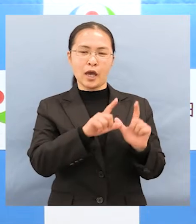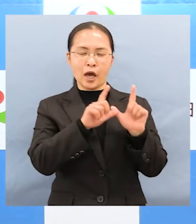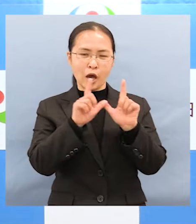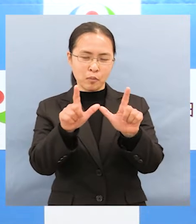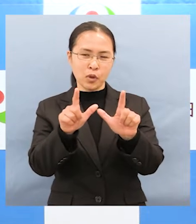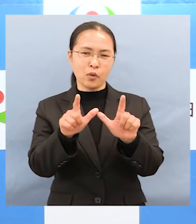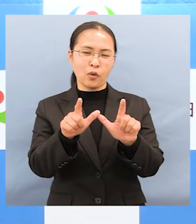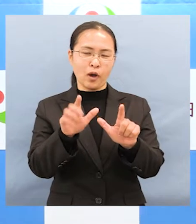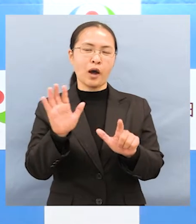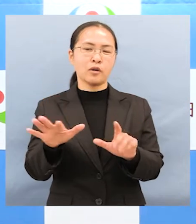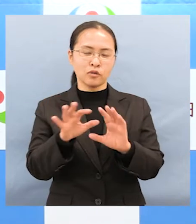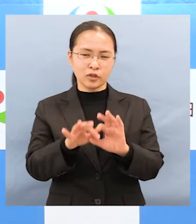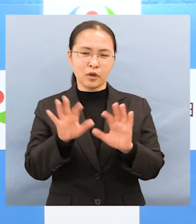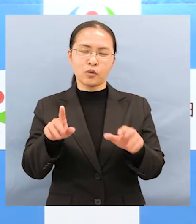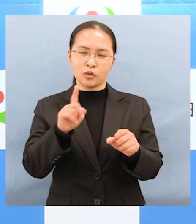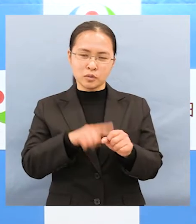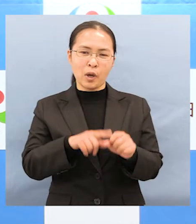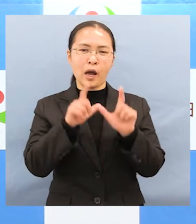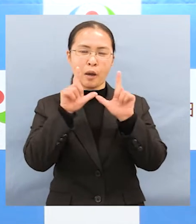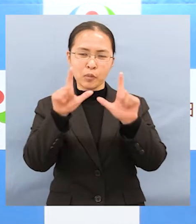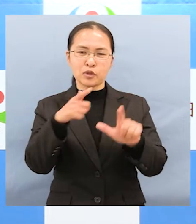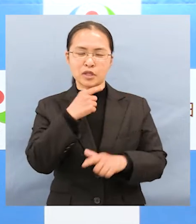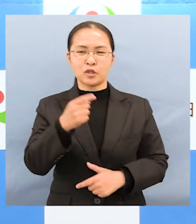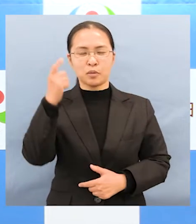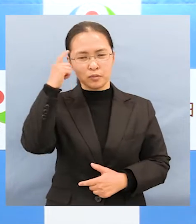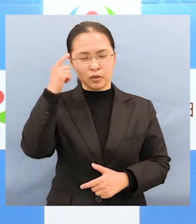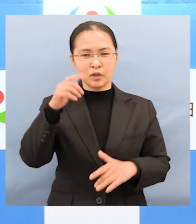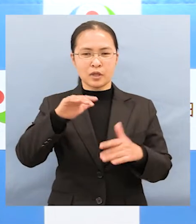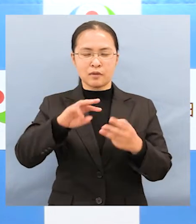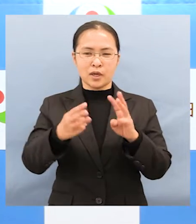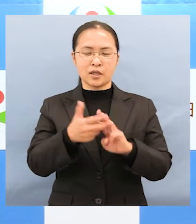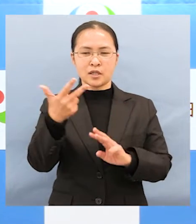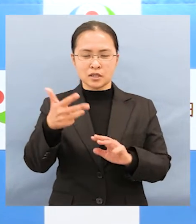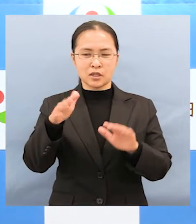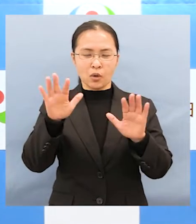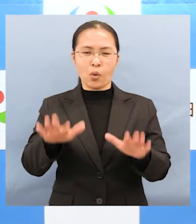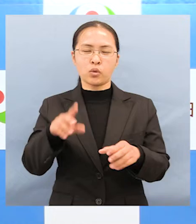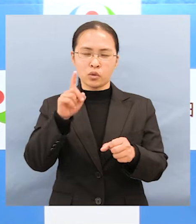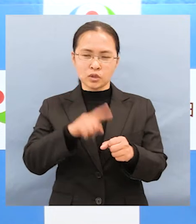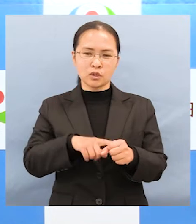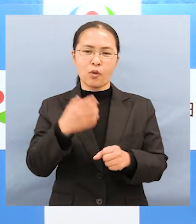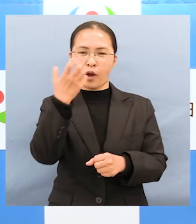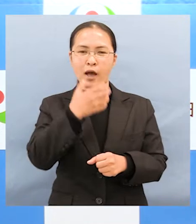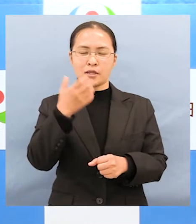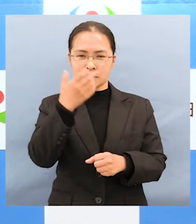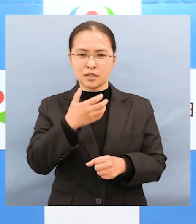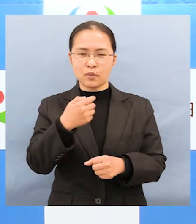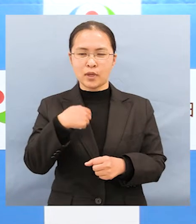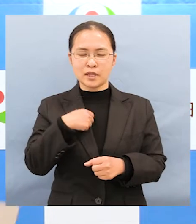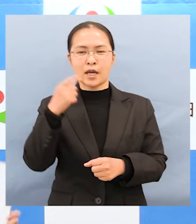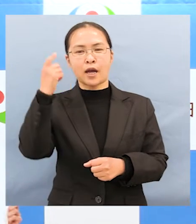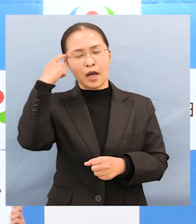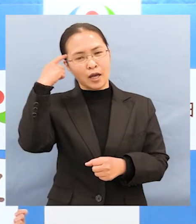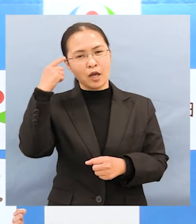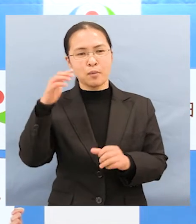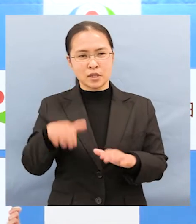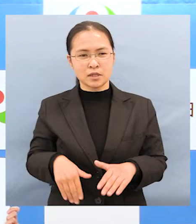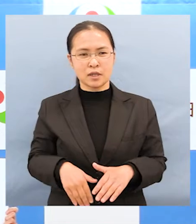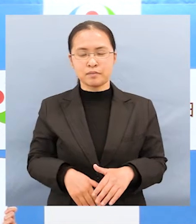もありますので発表をしていきたいと思います。今年の岩田市の漢字でありますけれども、私が考えたんです